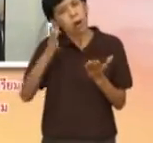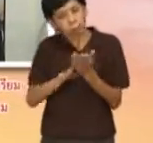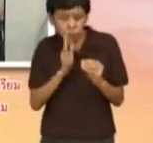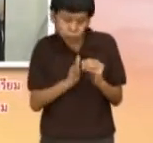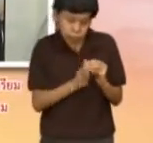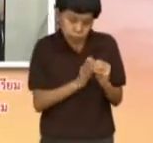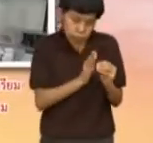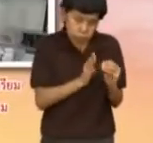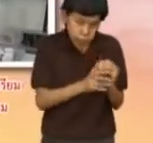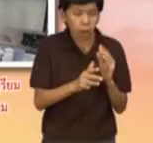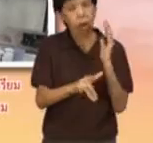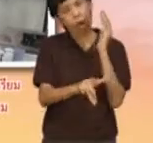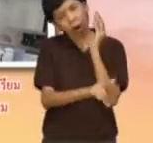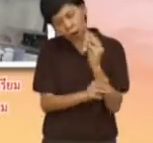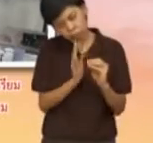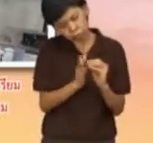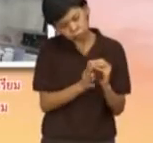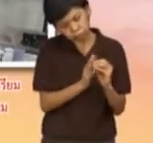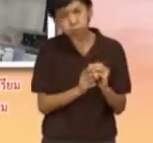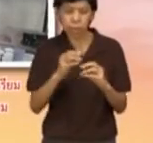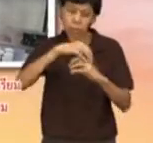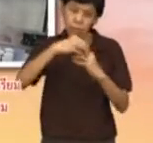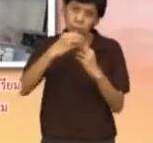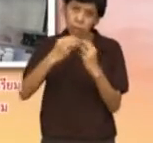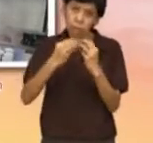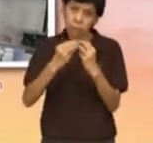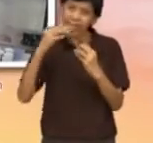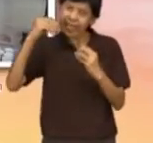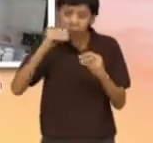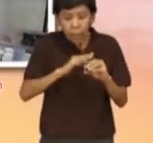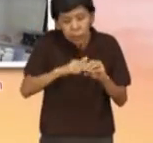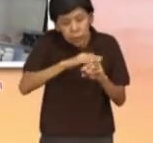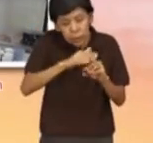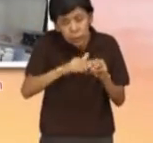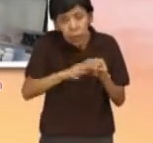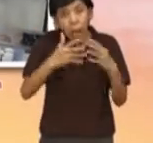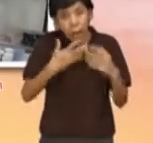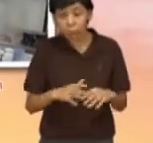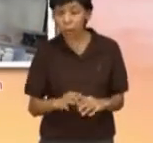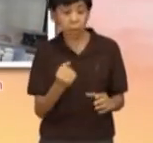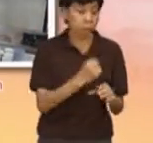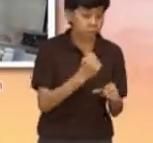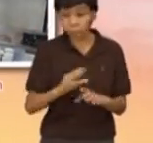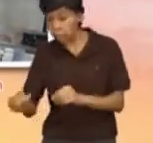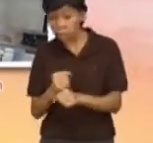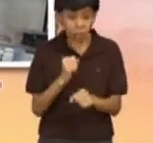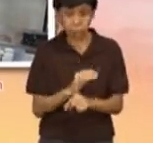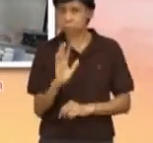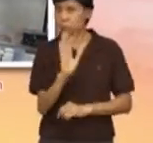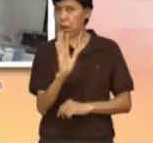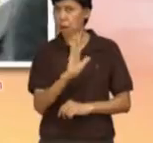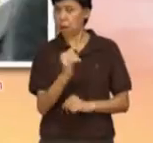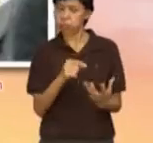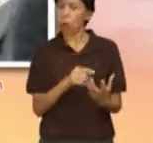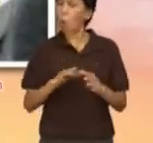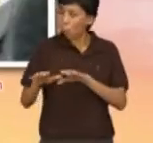ข่าผิวมะกรูดปอกหอมปอกกระเทีย ม นะไม่ใช่ตำวันนี้พอใกล้เสร็จแล้วมาปอกอีกไม่ได้ อ๋อต้อง